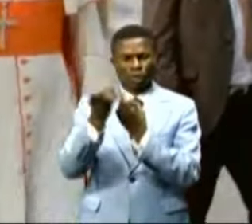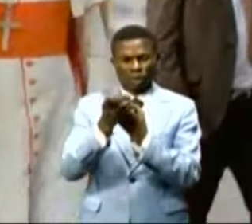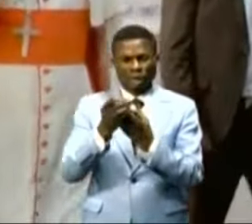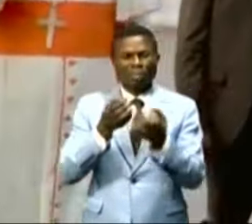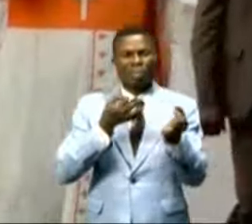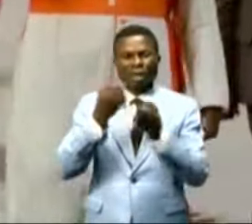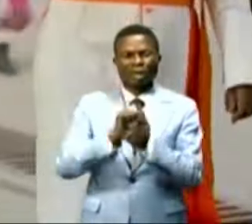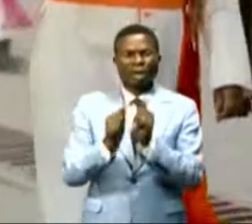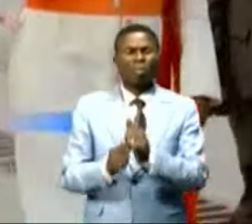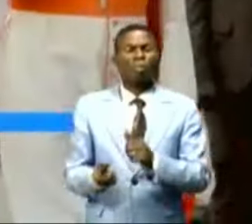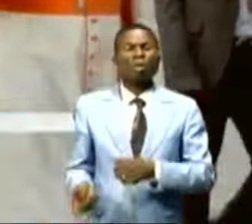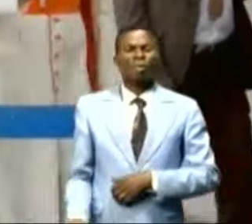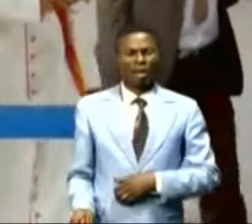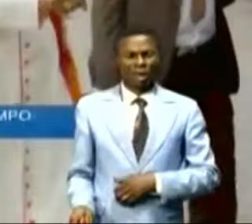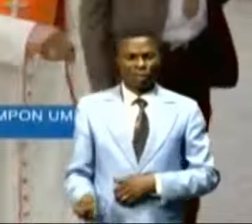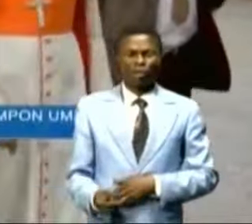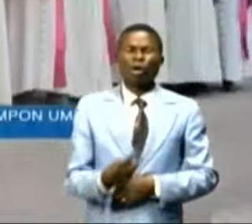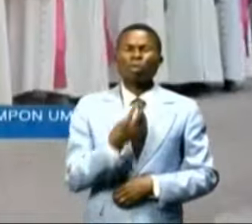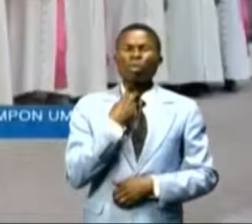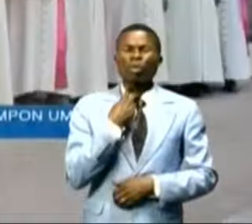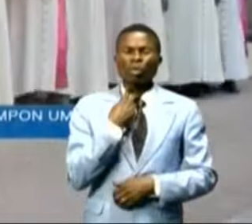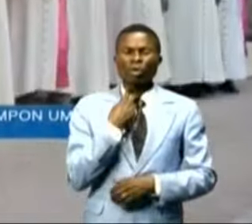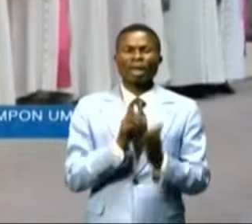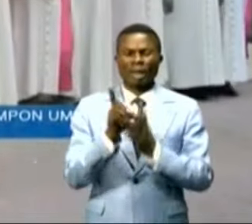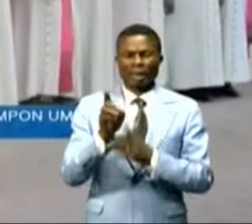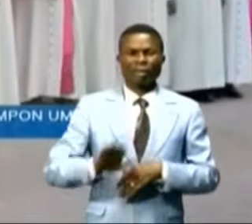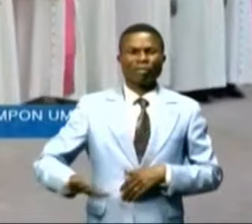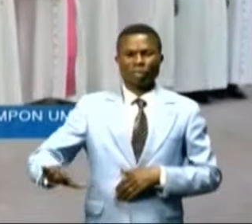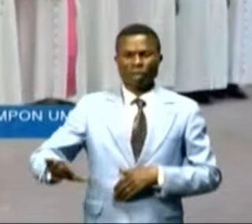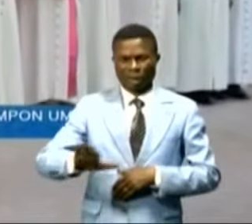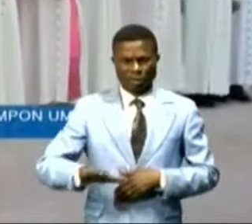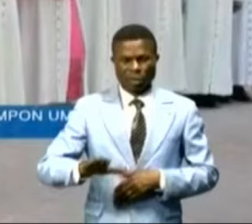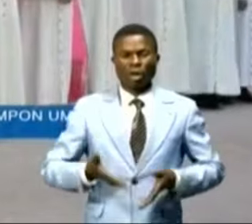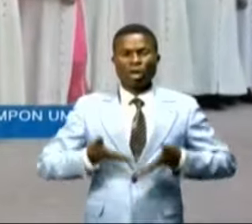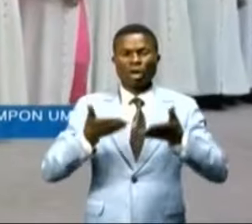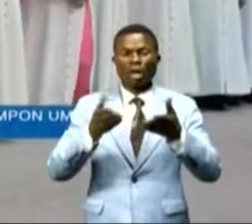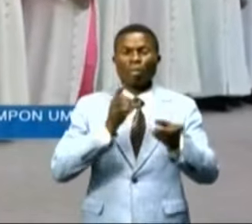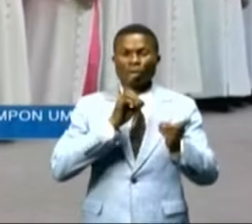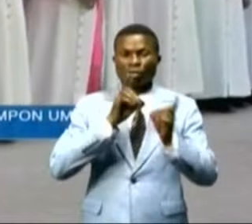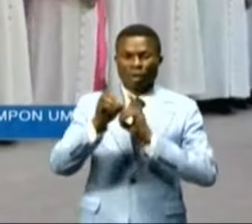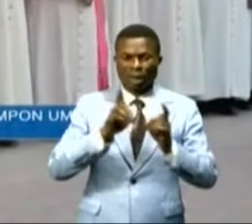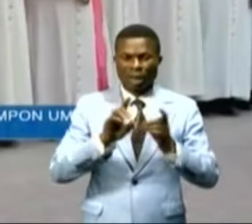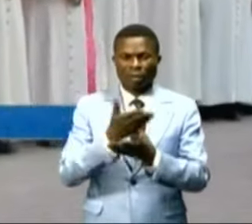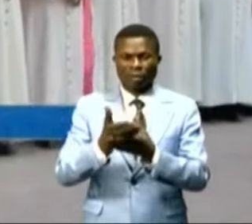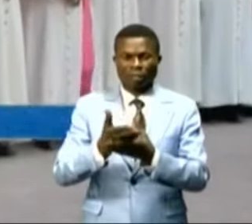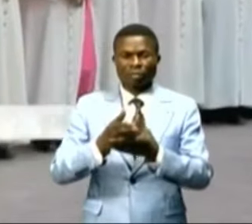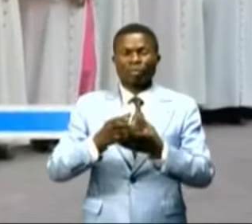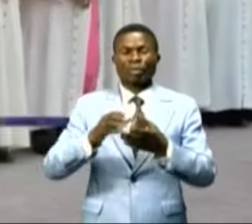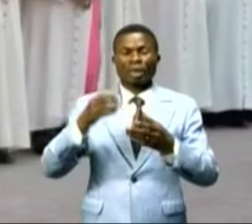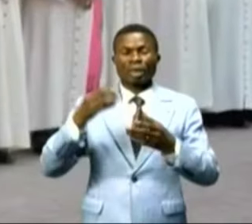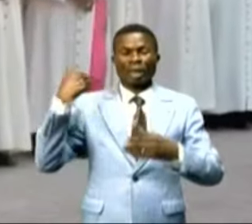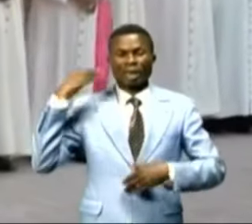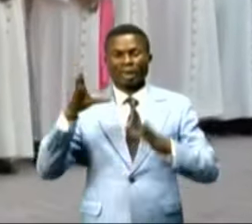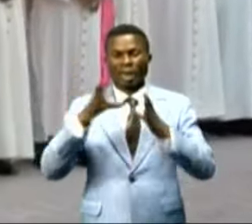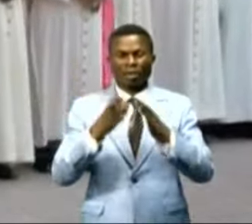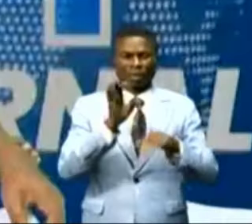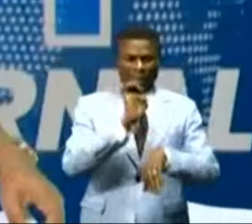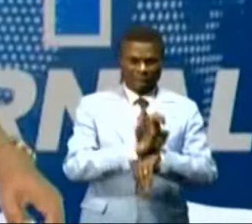comme frein au développement du pays. Ils ont également proposé le dialogue entre le pouvoir public et l'Église.